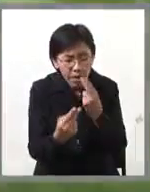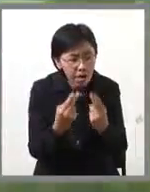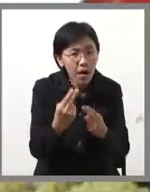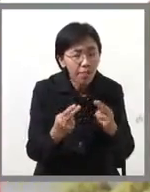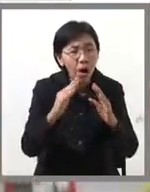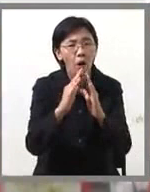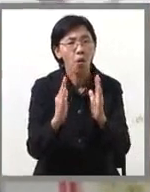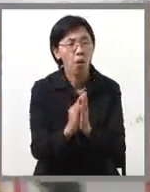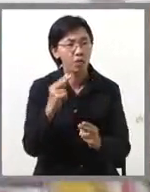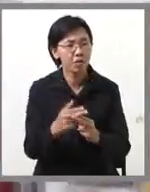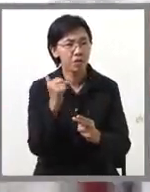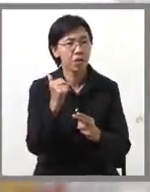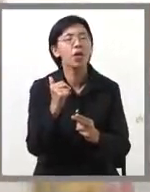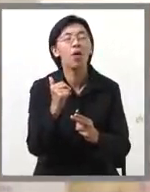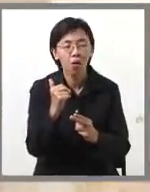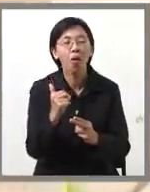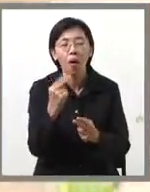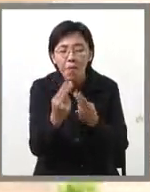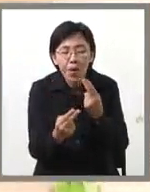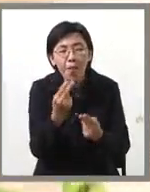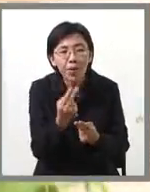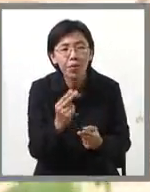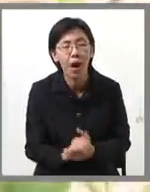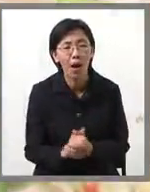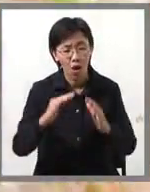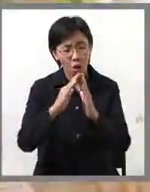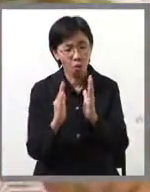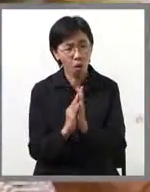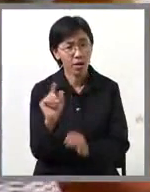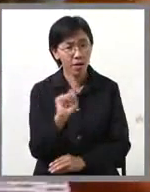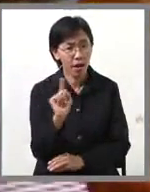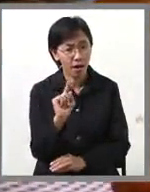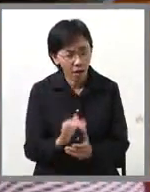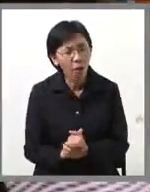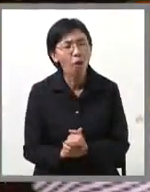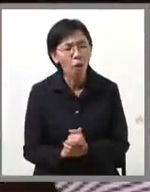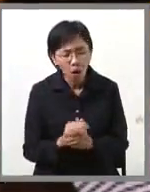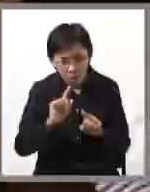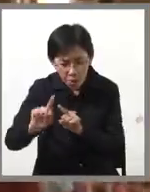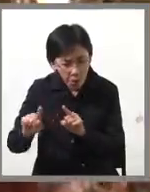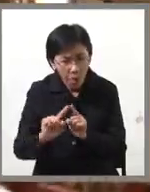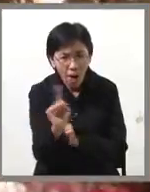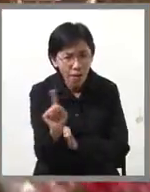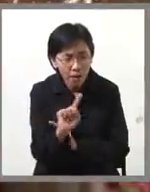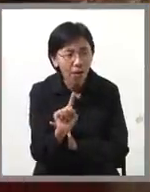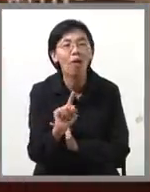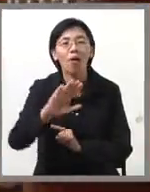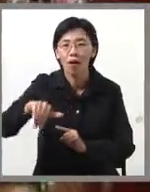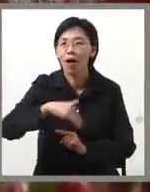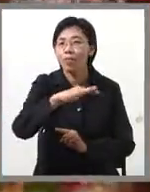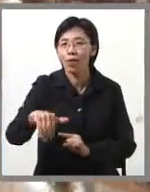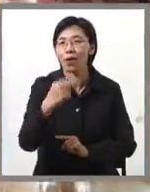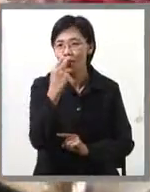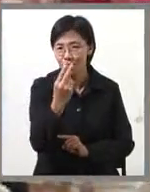มวัดชื่อดังของจังหวัดสุพรรณบุรีกันค่ะแต่ว่าจะเป็นที่วัดไหนแล้วก็มีอะไรที่น่าสนใจบ้างนั้นติดตามได้ในราย